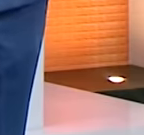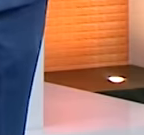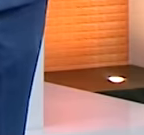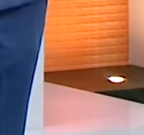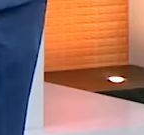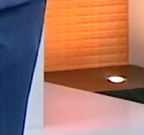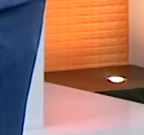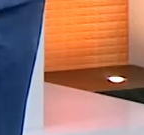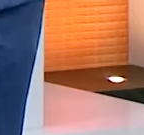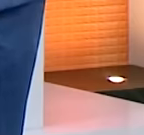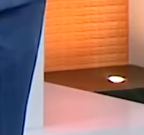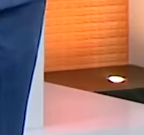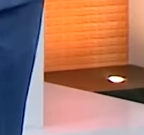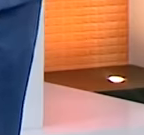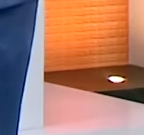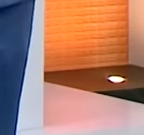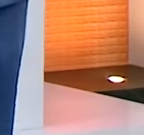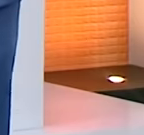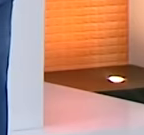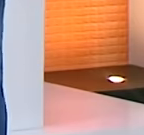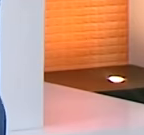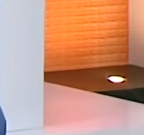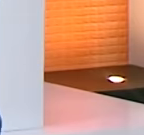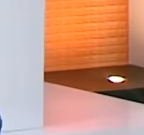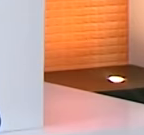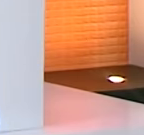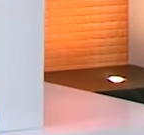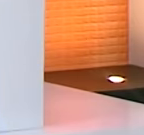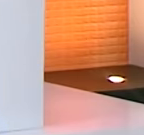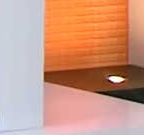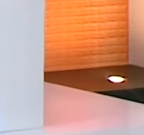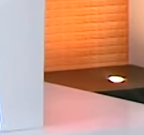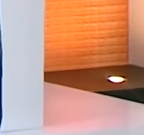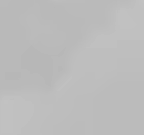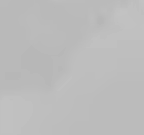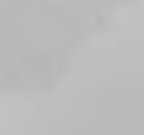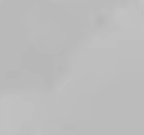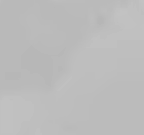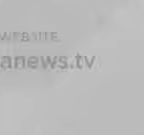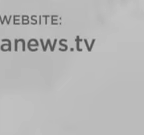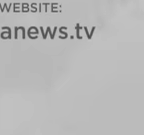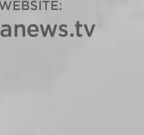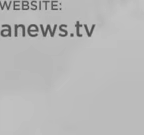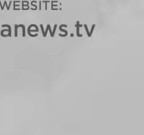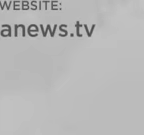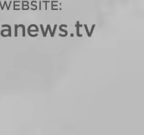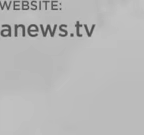www.gmanews.tv.